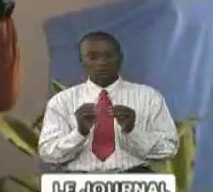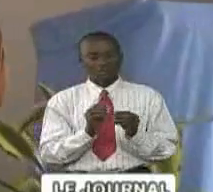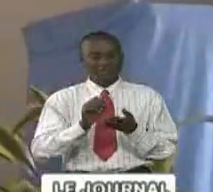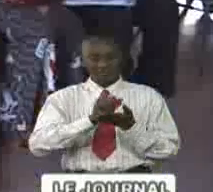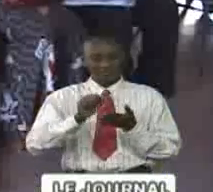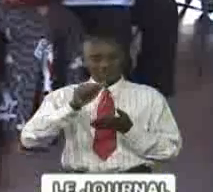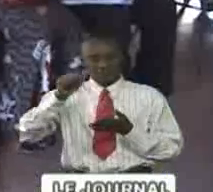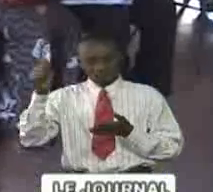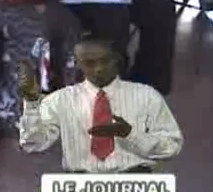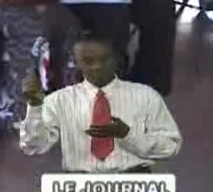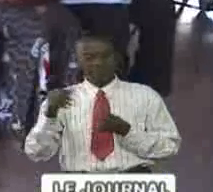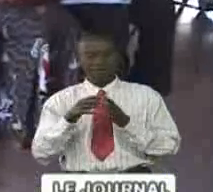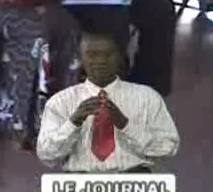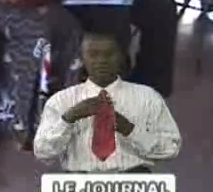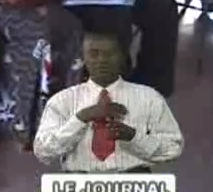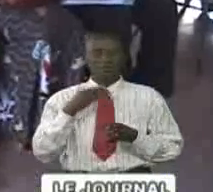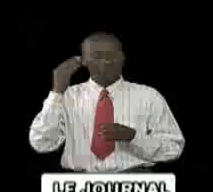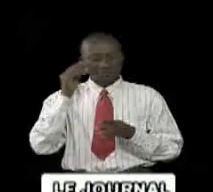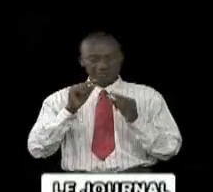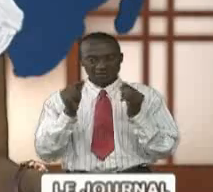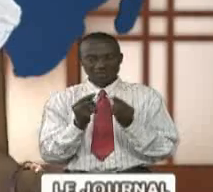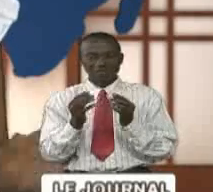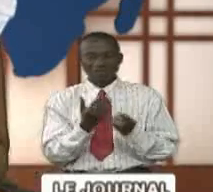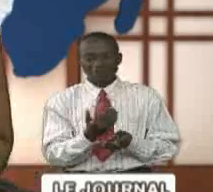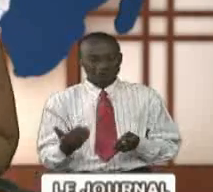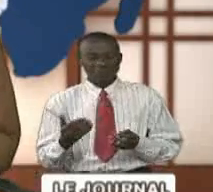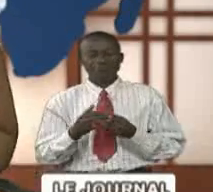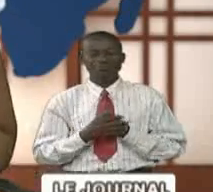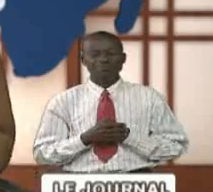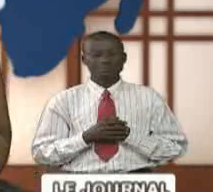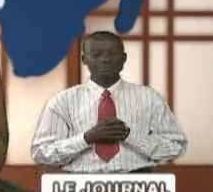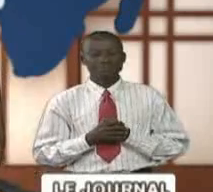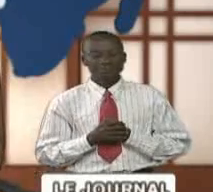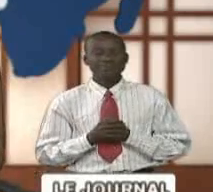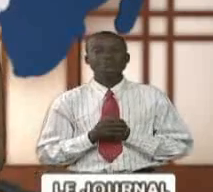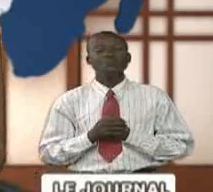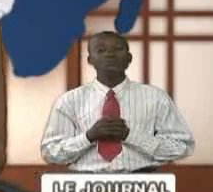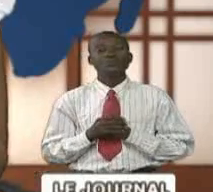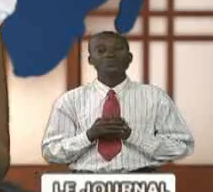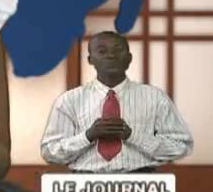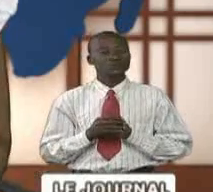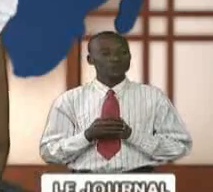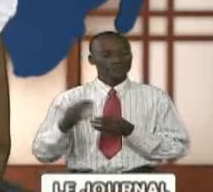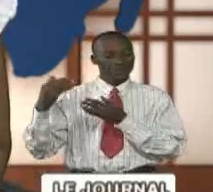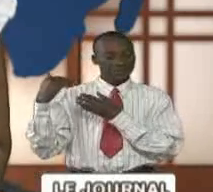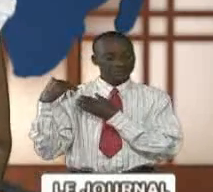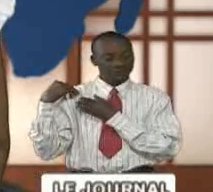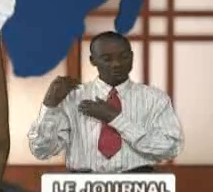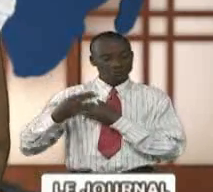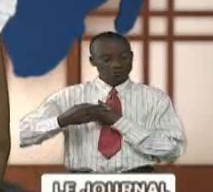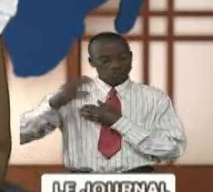patronné par le ministère du Genre, de la Famille et de l'Enfant. Le commissaire supérieur principal